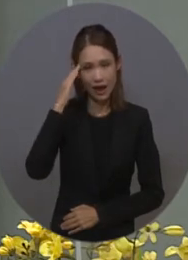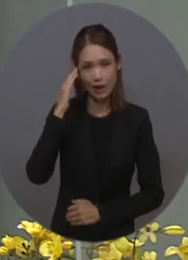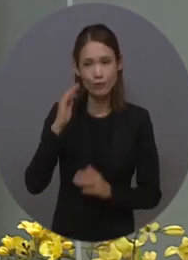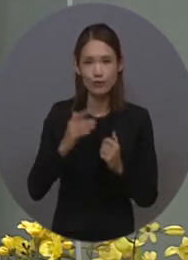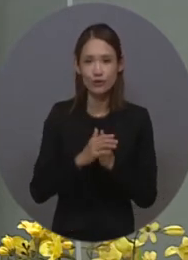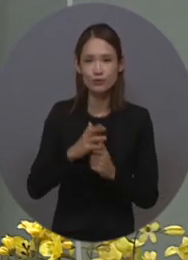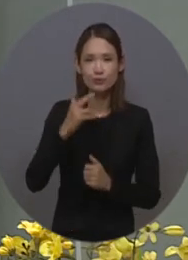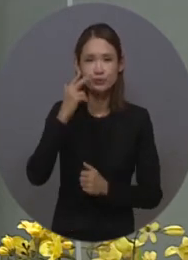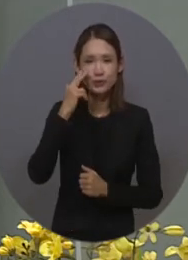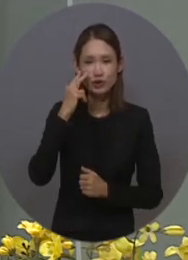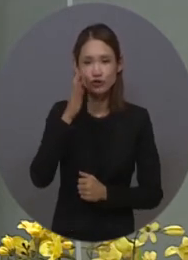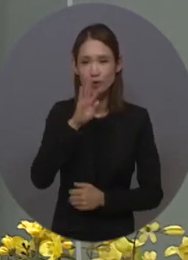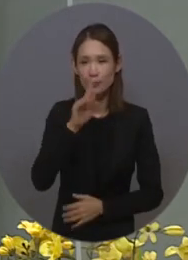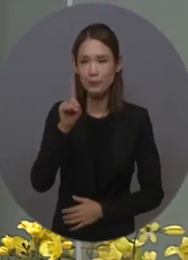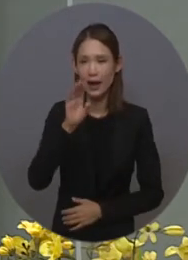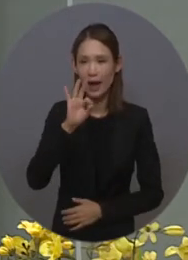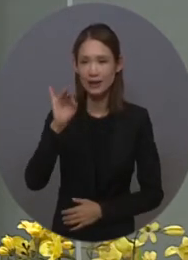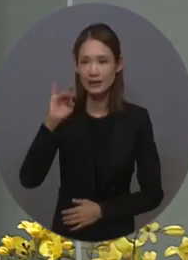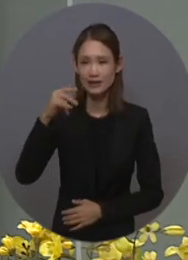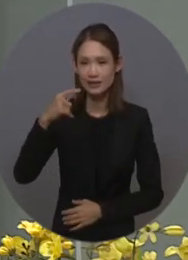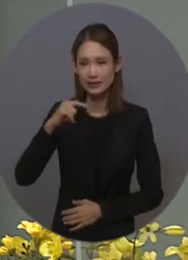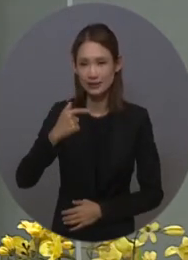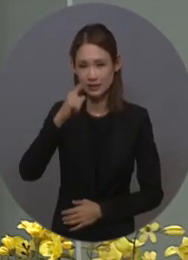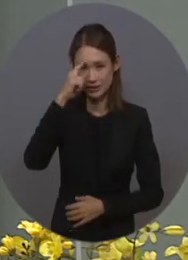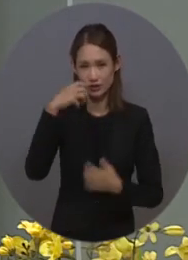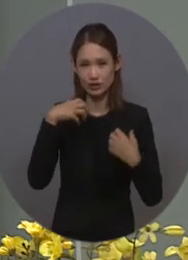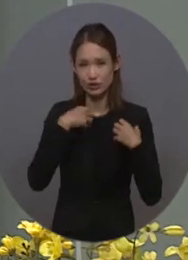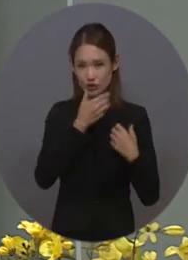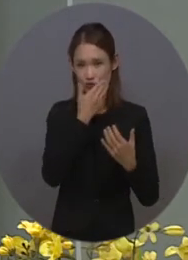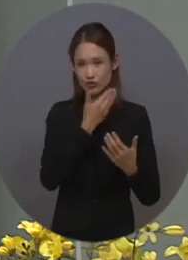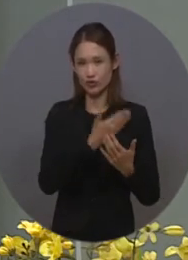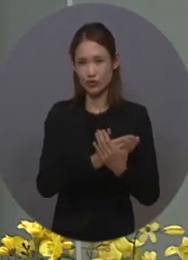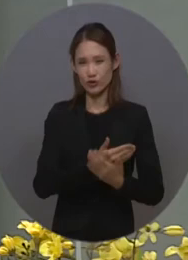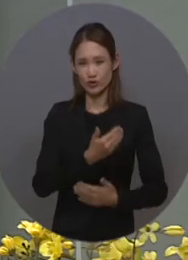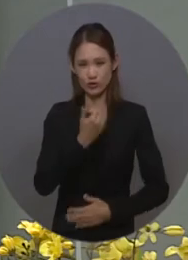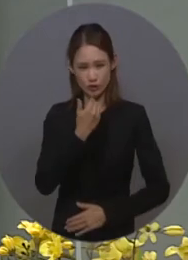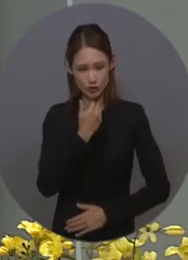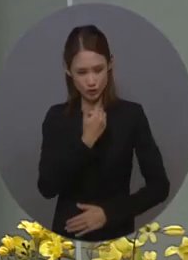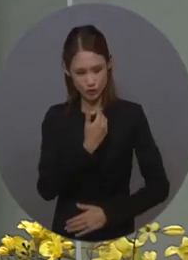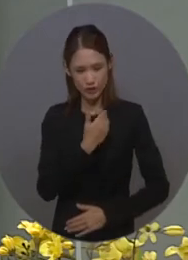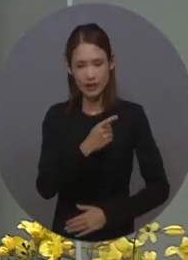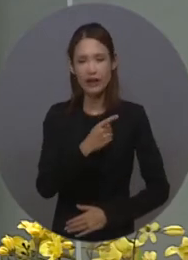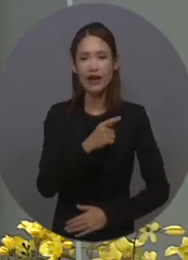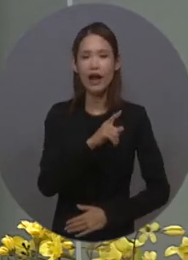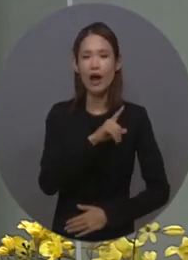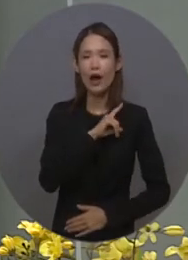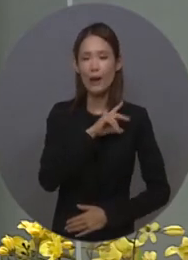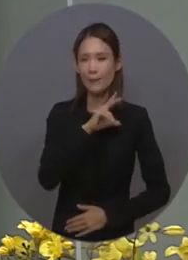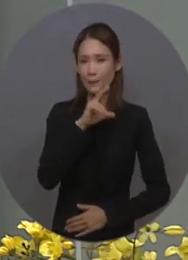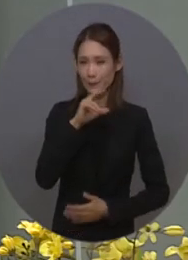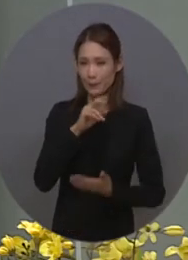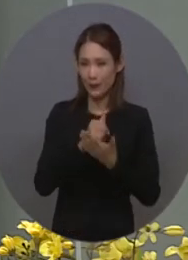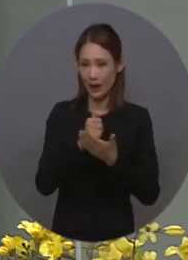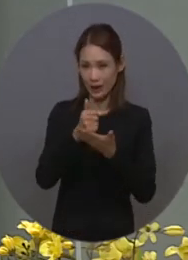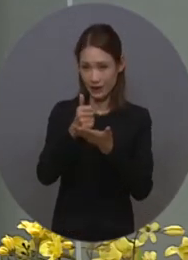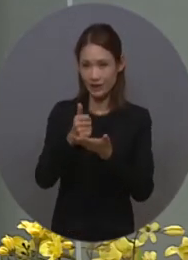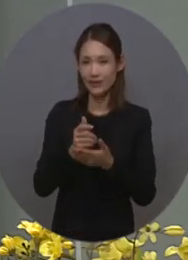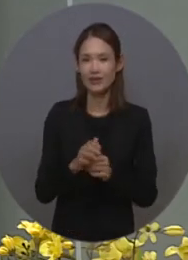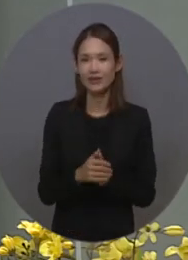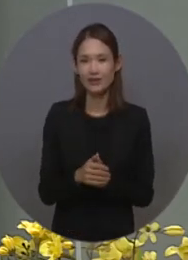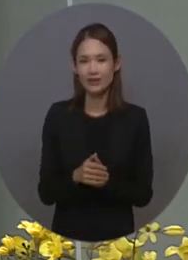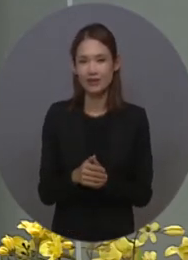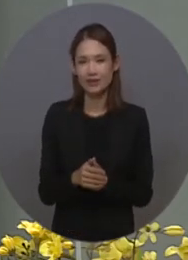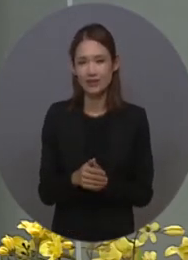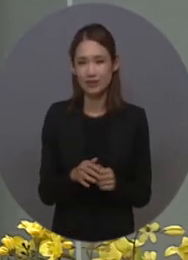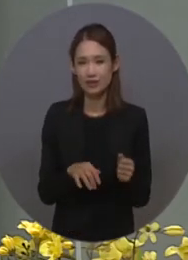미국 정부, 바이든 정부의 네, 핵심 인맥이 누구냐? 딱 그때 박진 의원님이 이렇게 거론이 됐어요. 네.